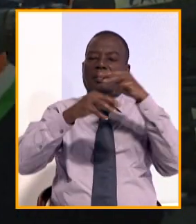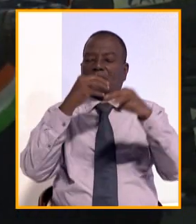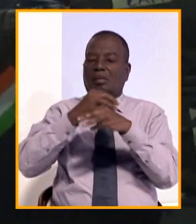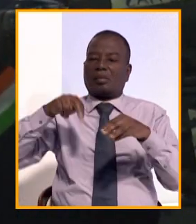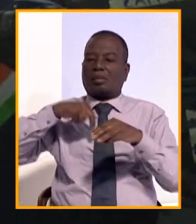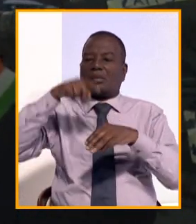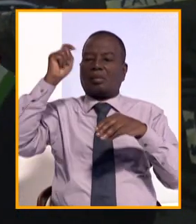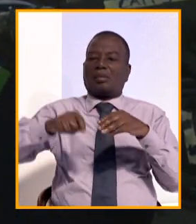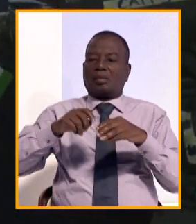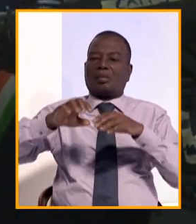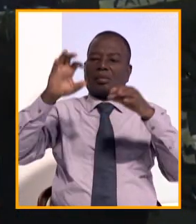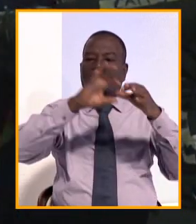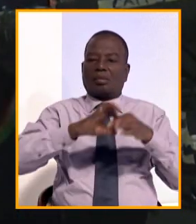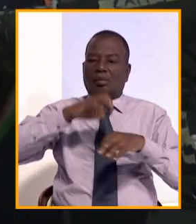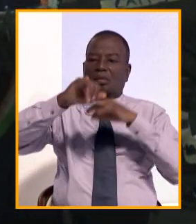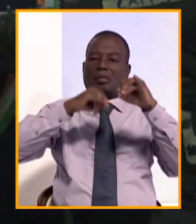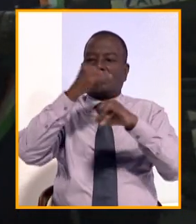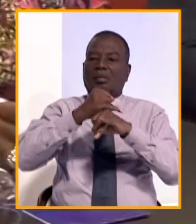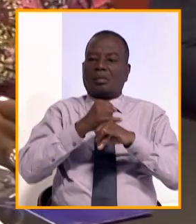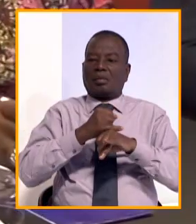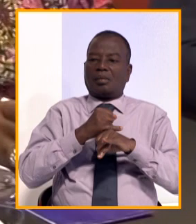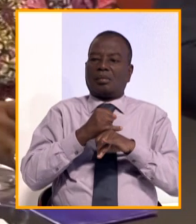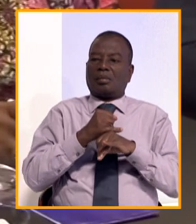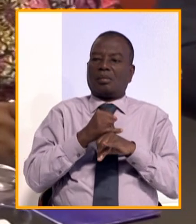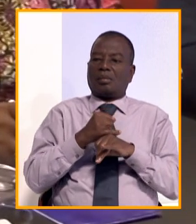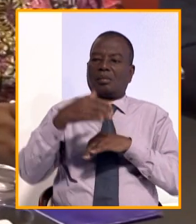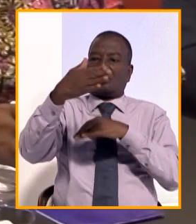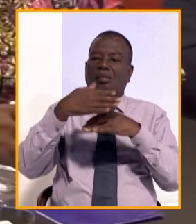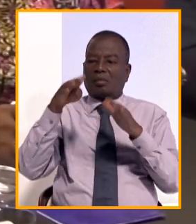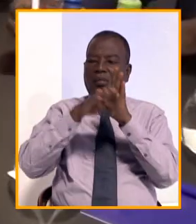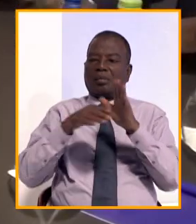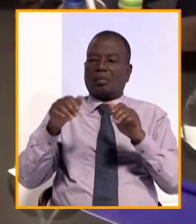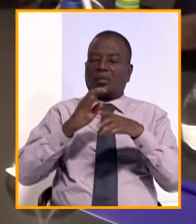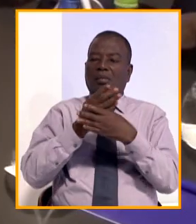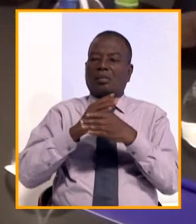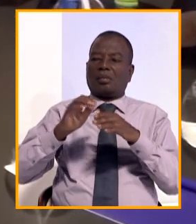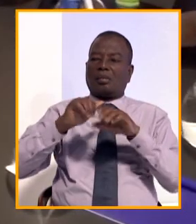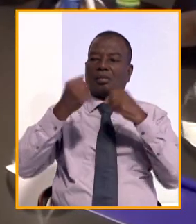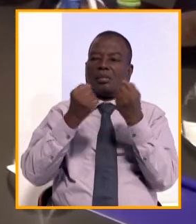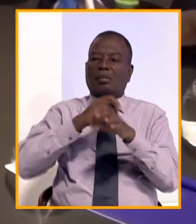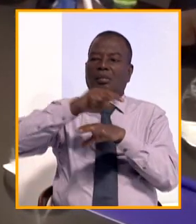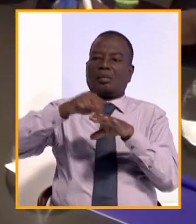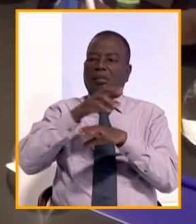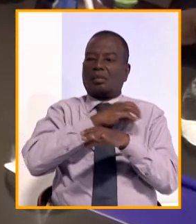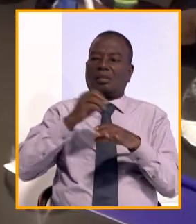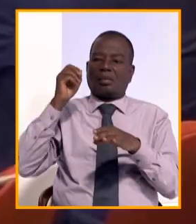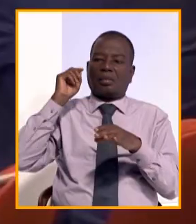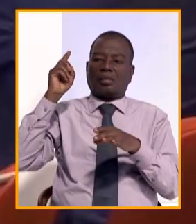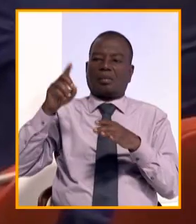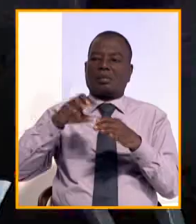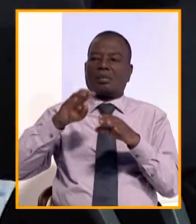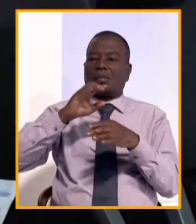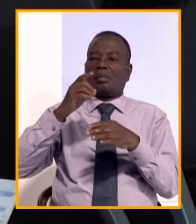coopération internationale pour soutenir notre processus de développement. Rapprochement entre l'Assemblée nationale et les parlements d'autres pays. De l'avis